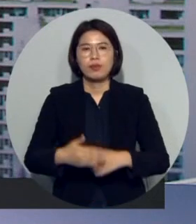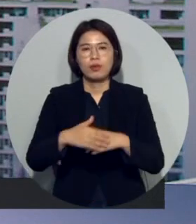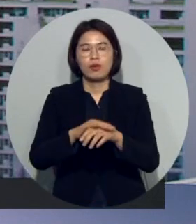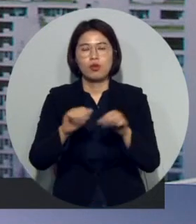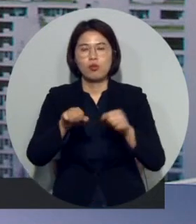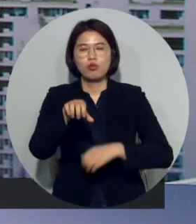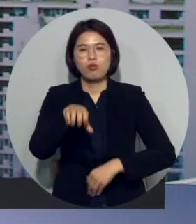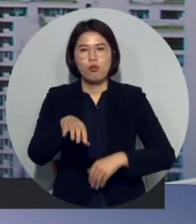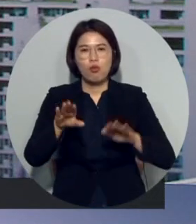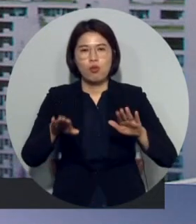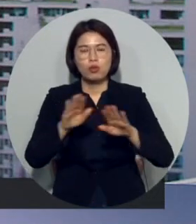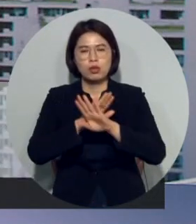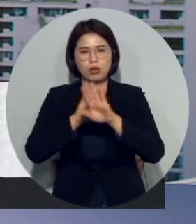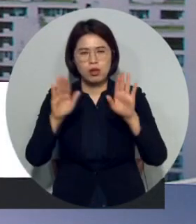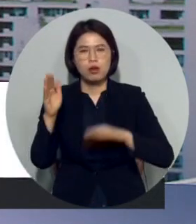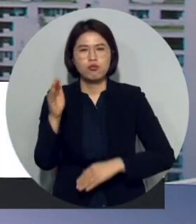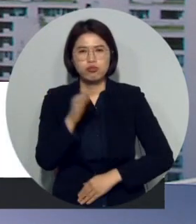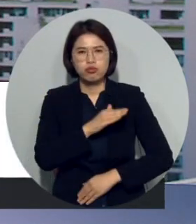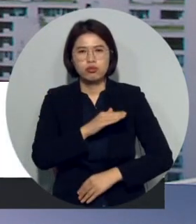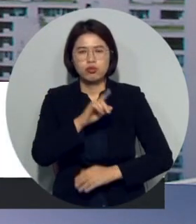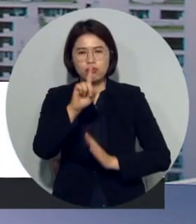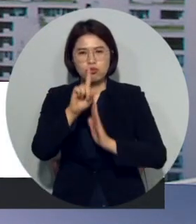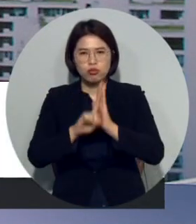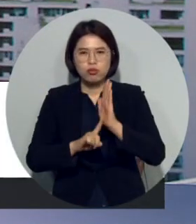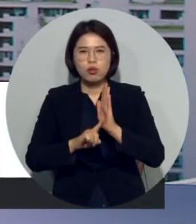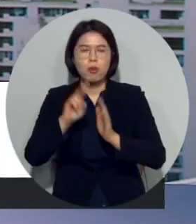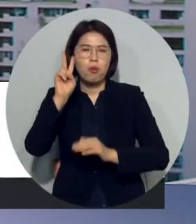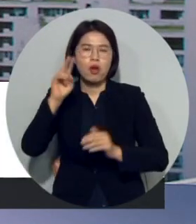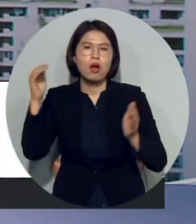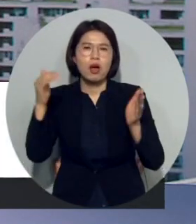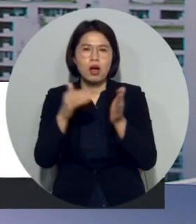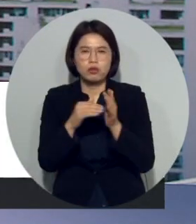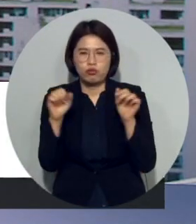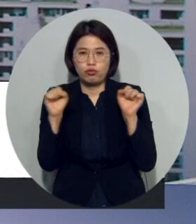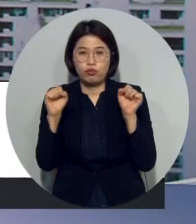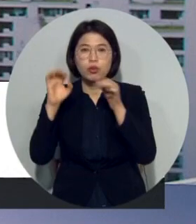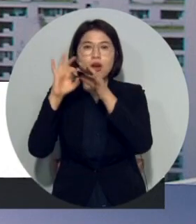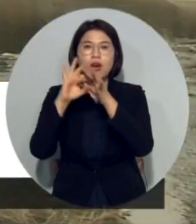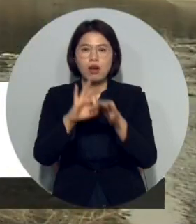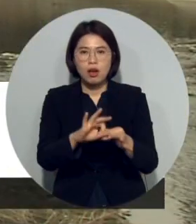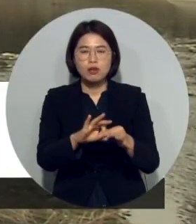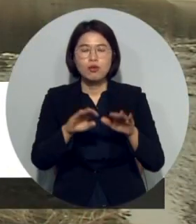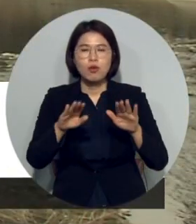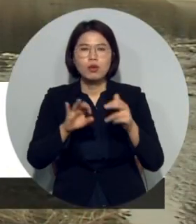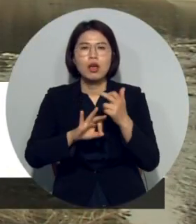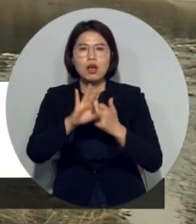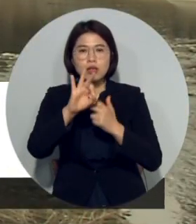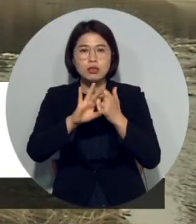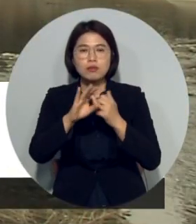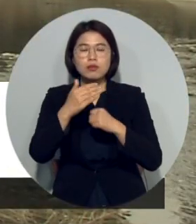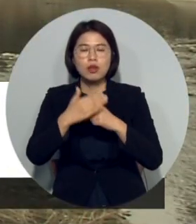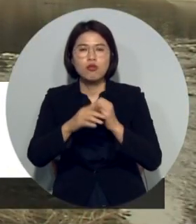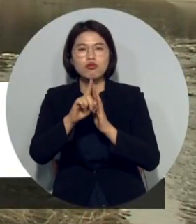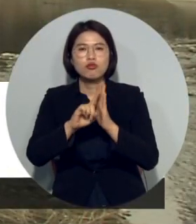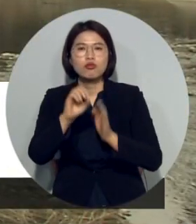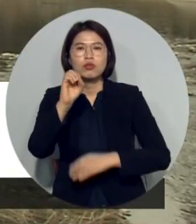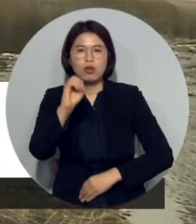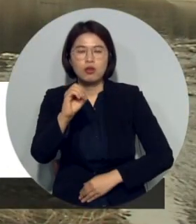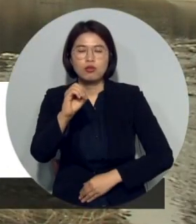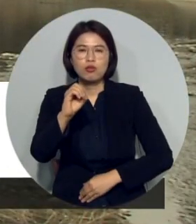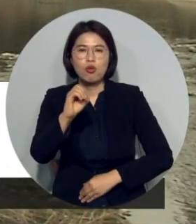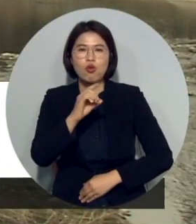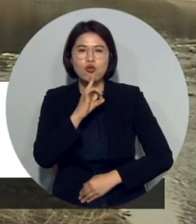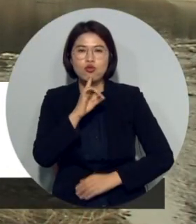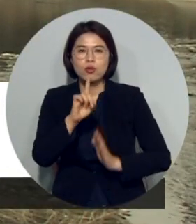대구와 경북 지역은 오늘 낮부터 기온이 떨어지면서 모레까지 강추위가 이어지겠습니다. 오늘 아침 최저 기온은 대구 0도, 구미